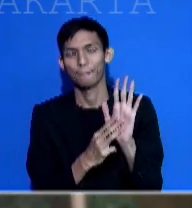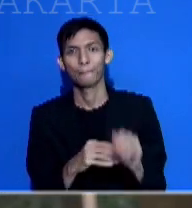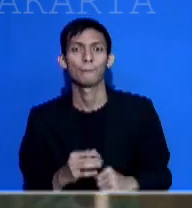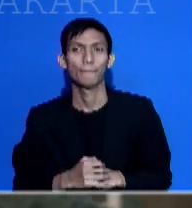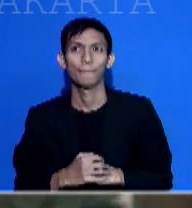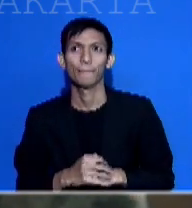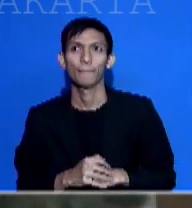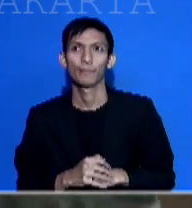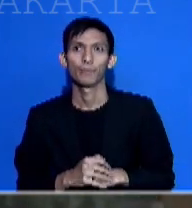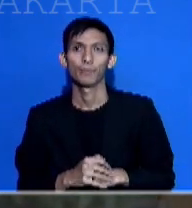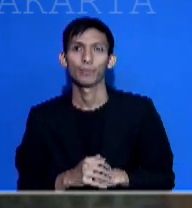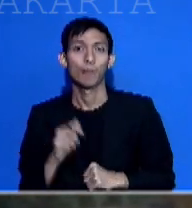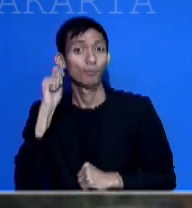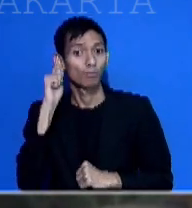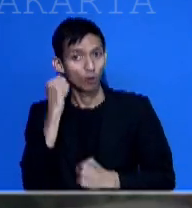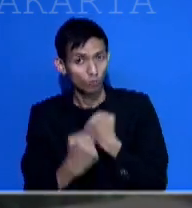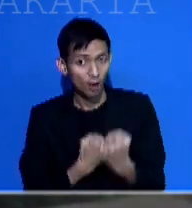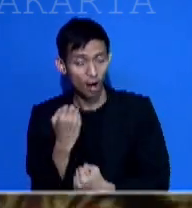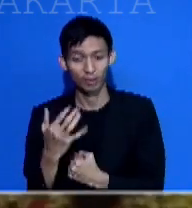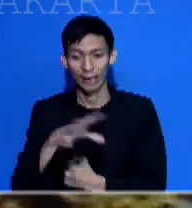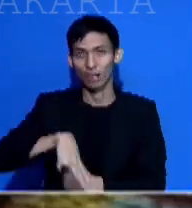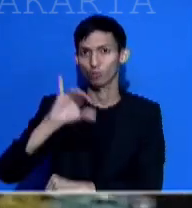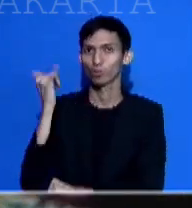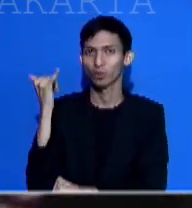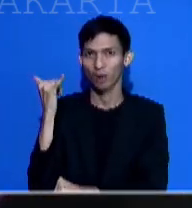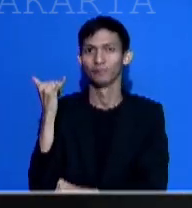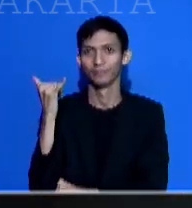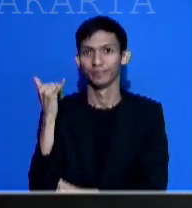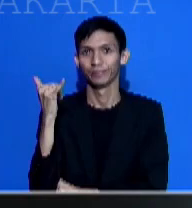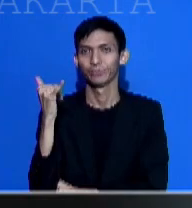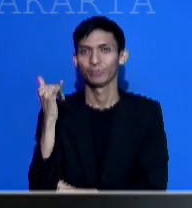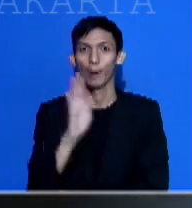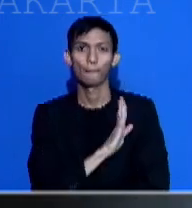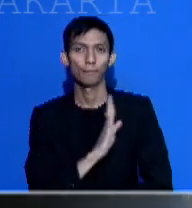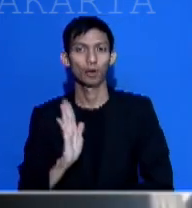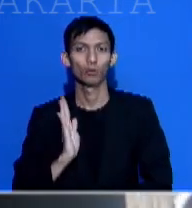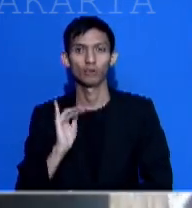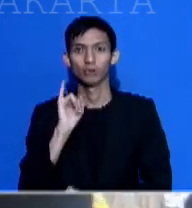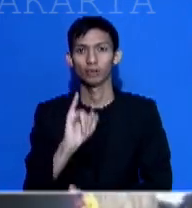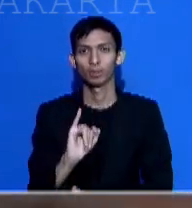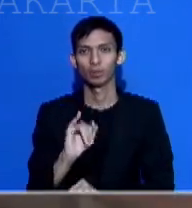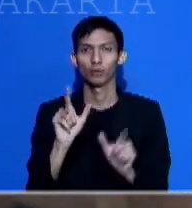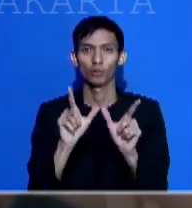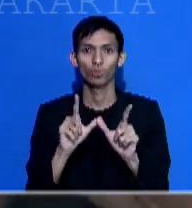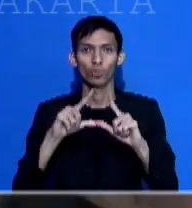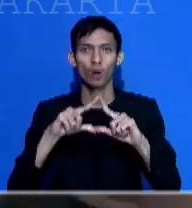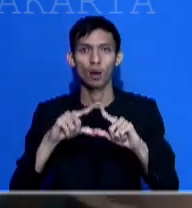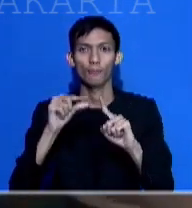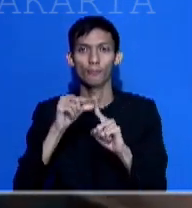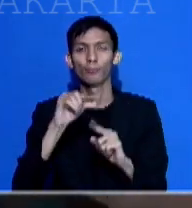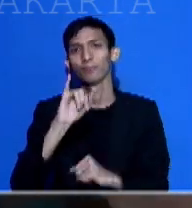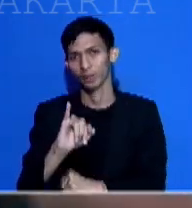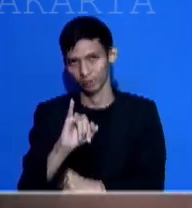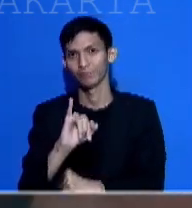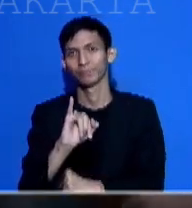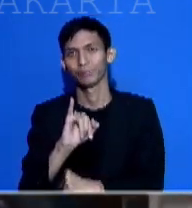Sebagai wadah para wanita pengusaha di Daerah Istimewa Yogyakarta, Dewan Pengurus Daerah Ikatan Wanita Pengusaha DIY memiliki peran dalam membangkitkan